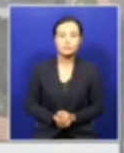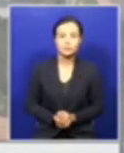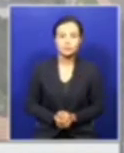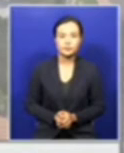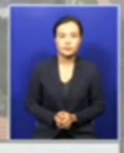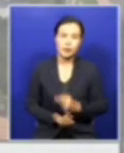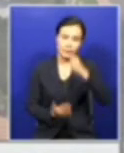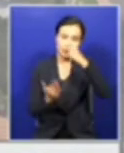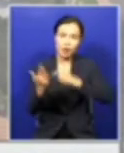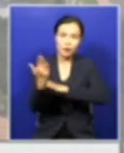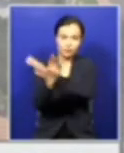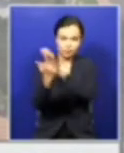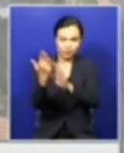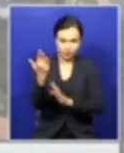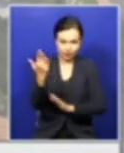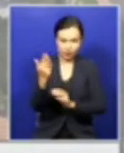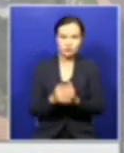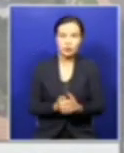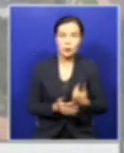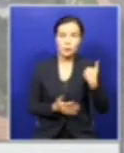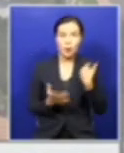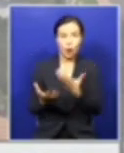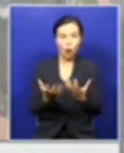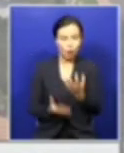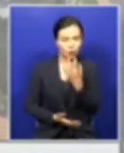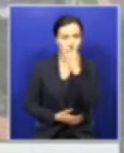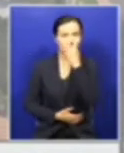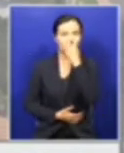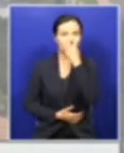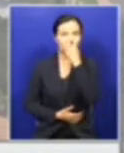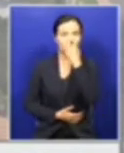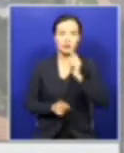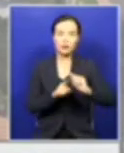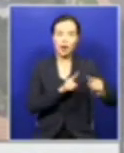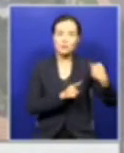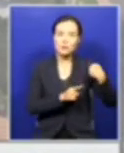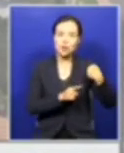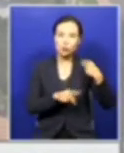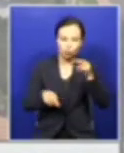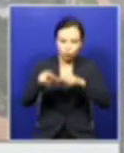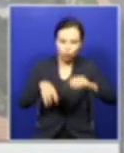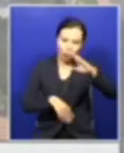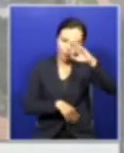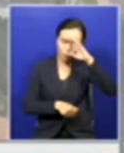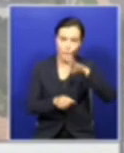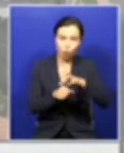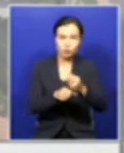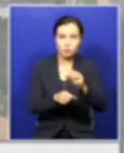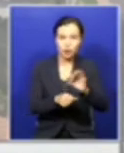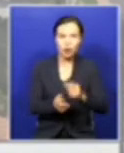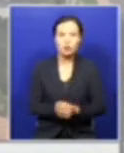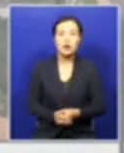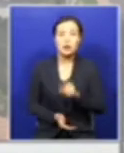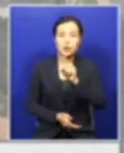ทศไทยของเราค่ะยังมีเครื่องช่วยหายใจรองรับผู้ป่วยโควิดถึง